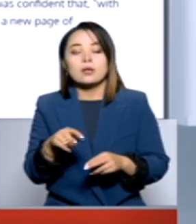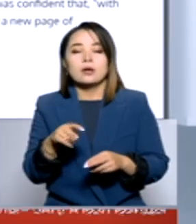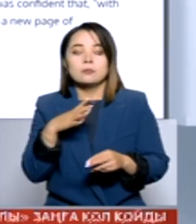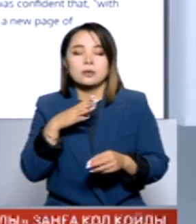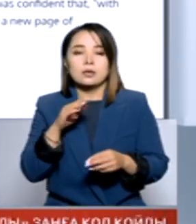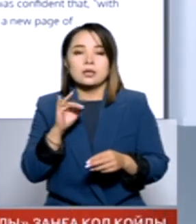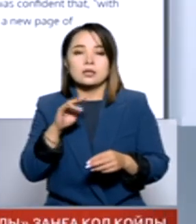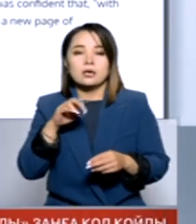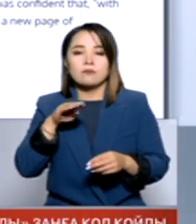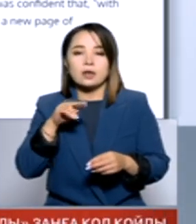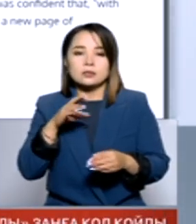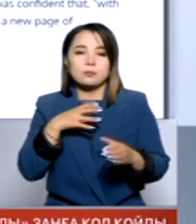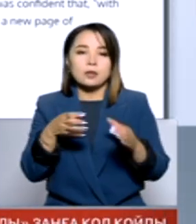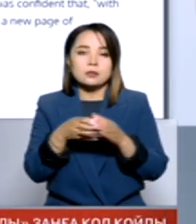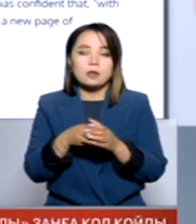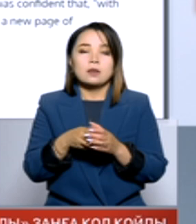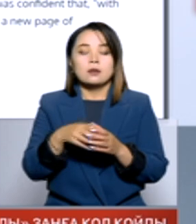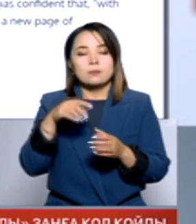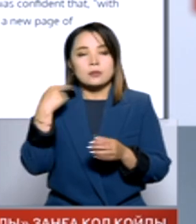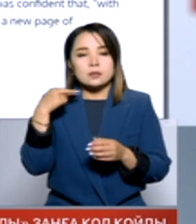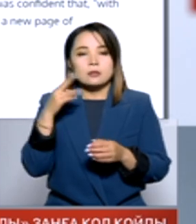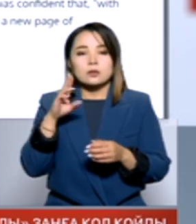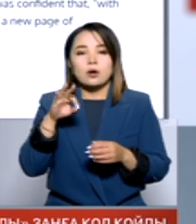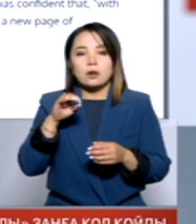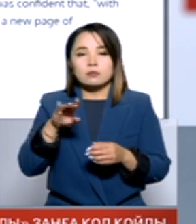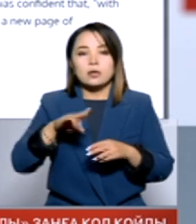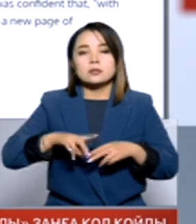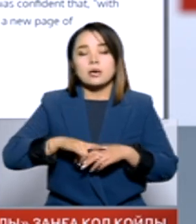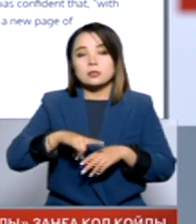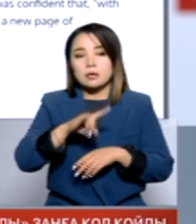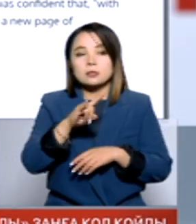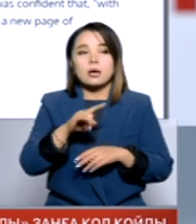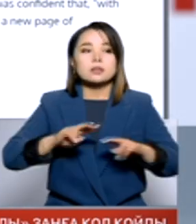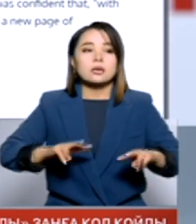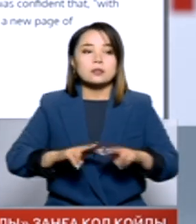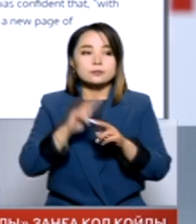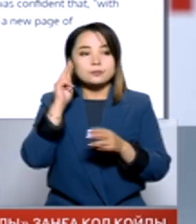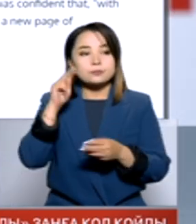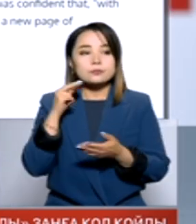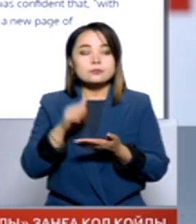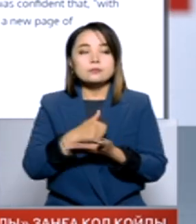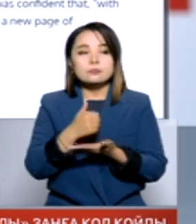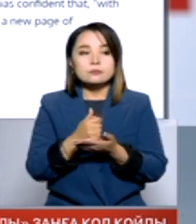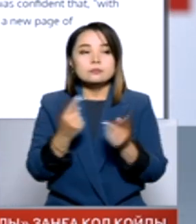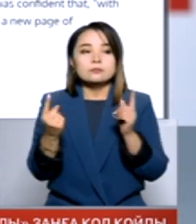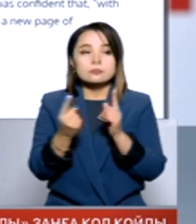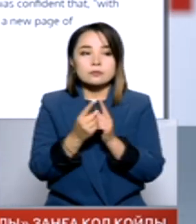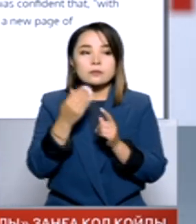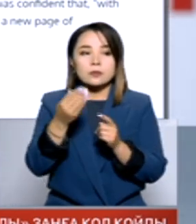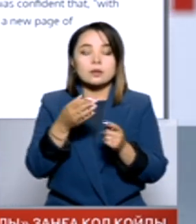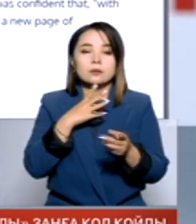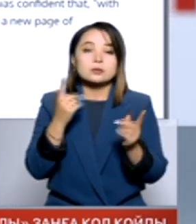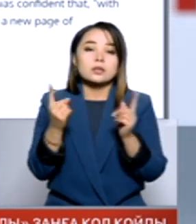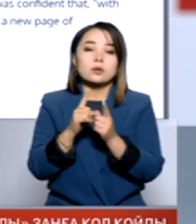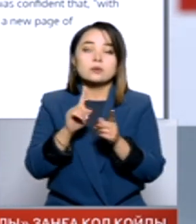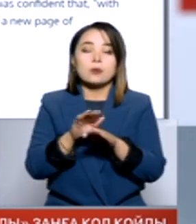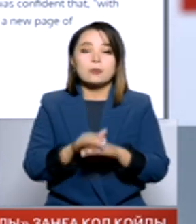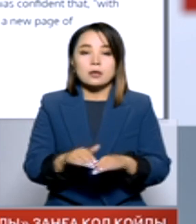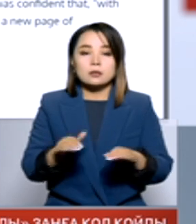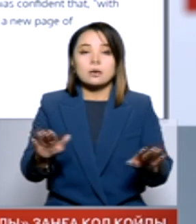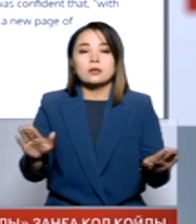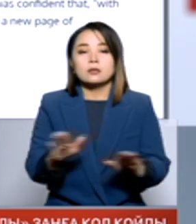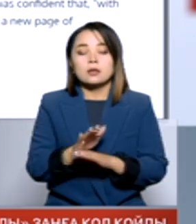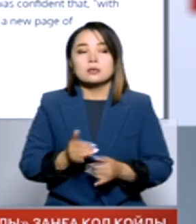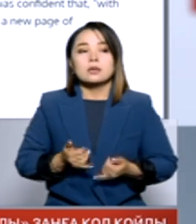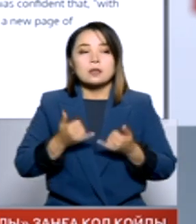Интерфакс агенттігі президент Қасым-Жомарт Тоқаевтың Астана әуежайында Қытай басшысын өзі қарсы алғанына және сол кездесуде балалардың